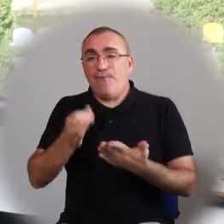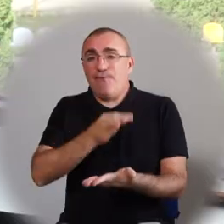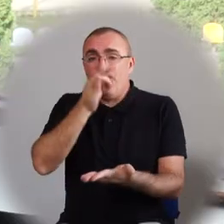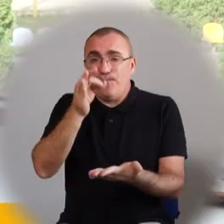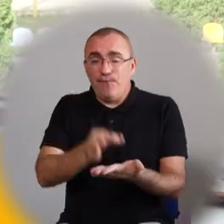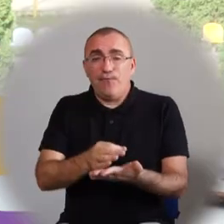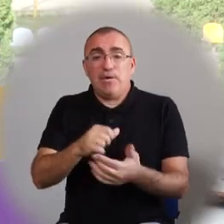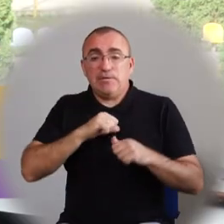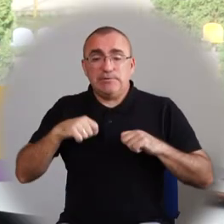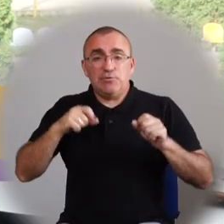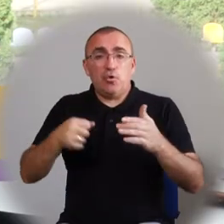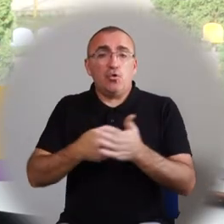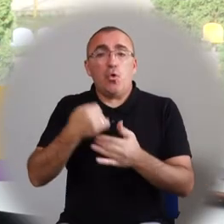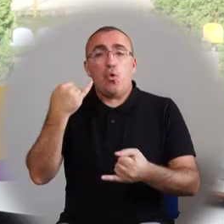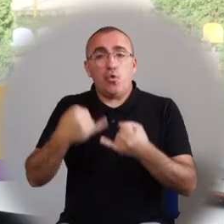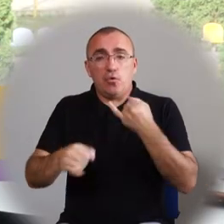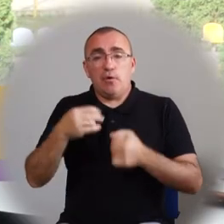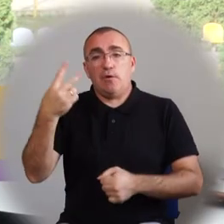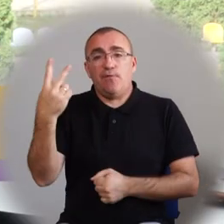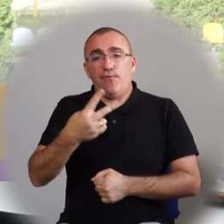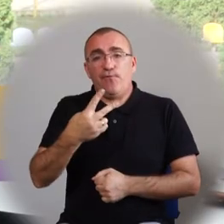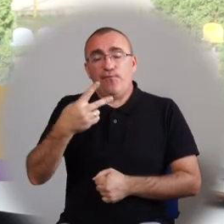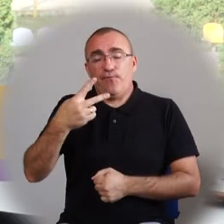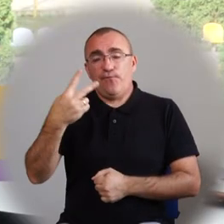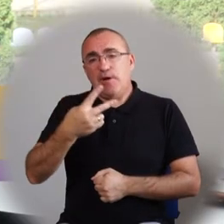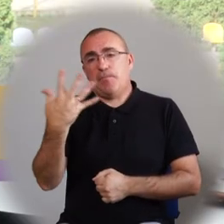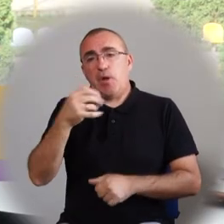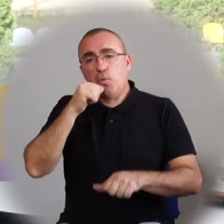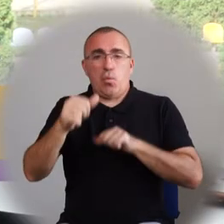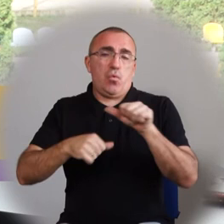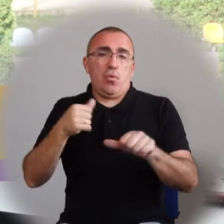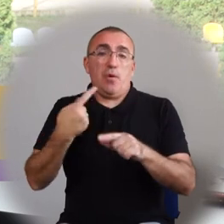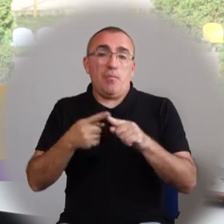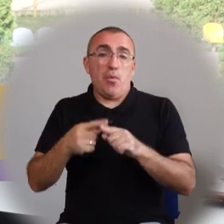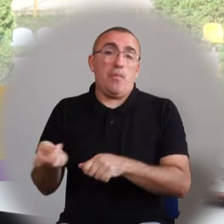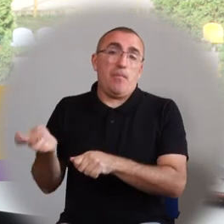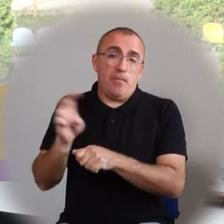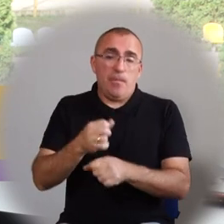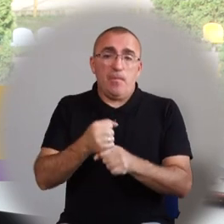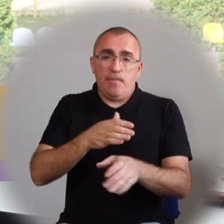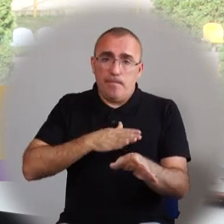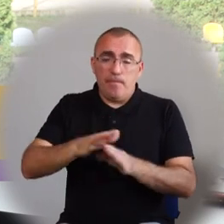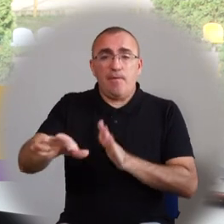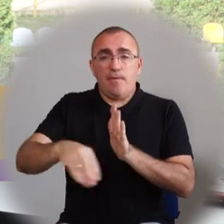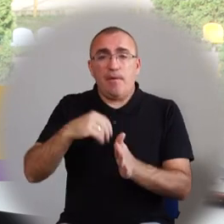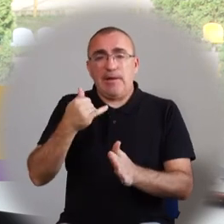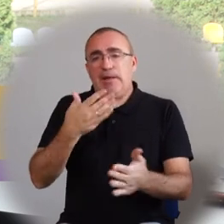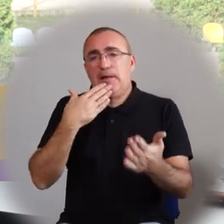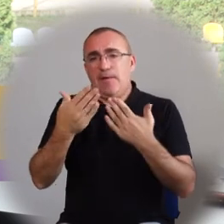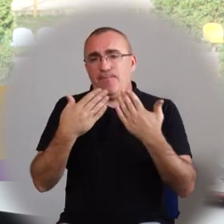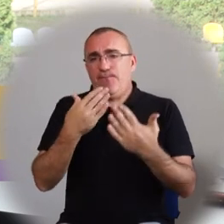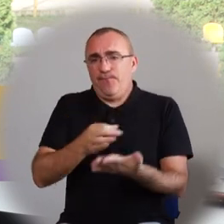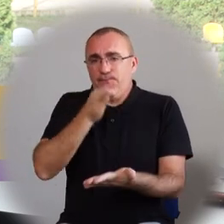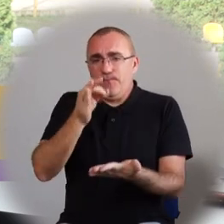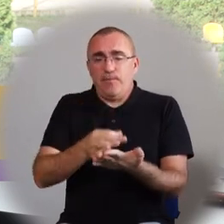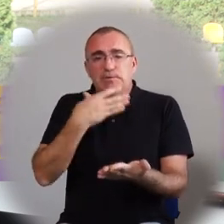і несучи відповідальність самі до жовтня 2025 року. Тому прийти, зробити свій